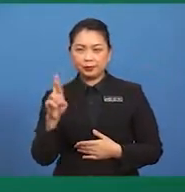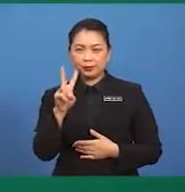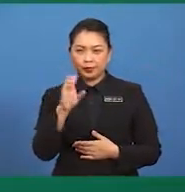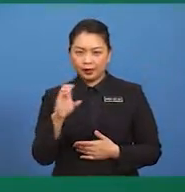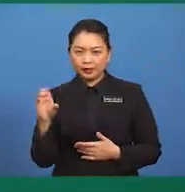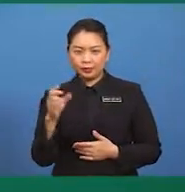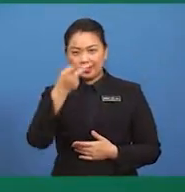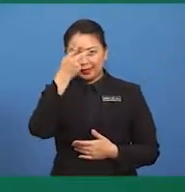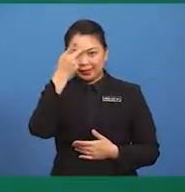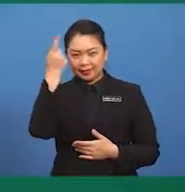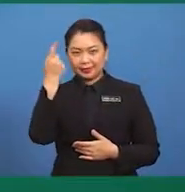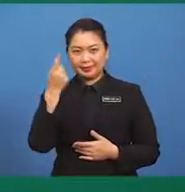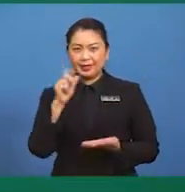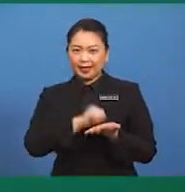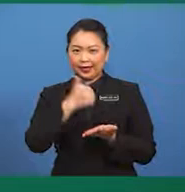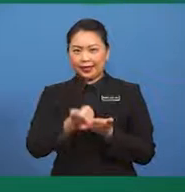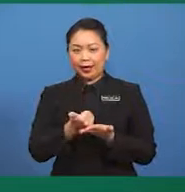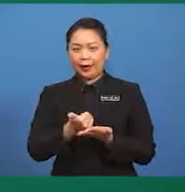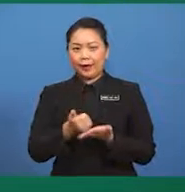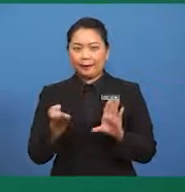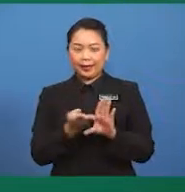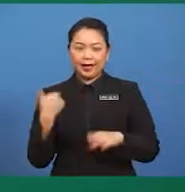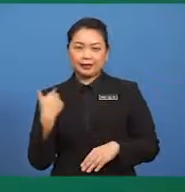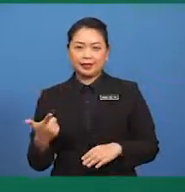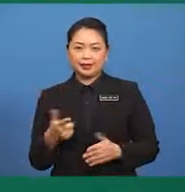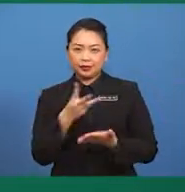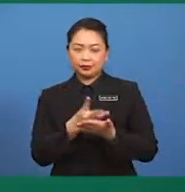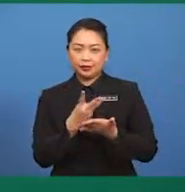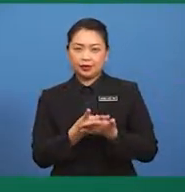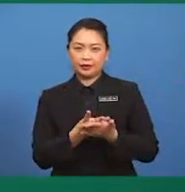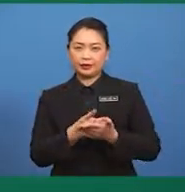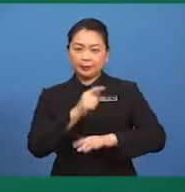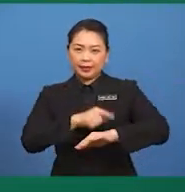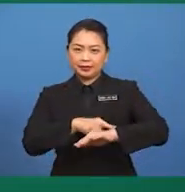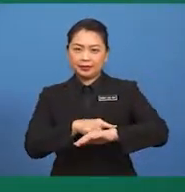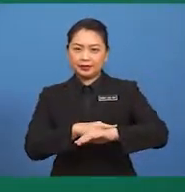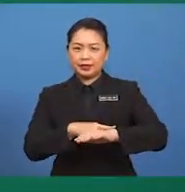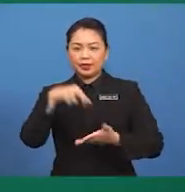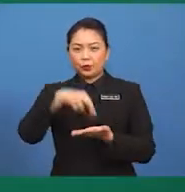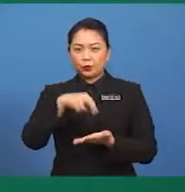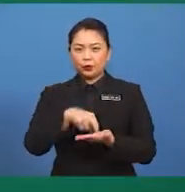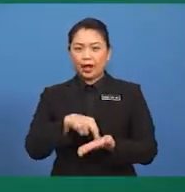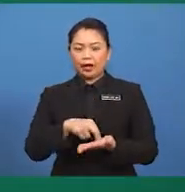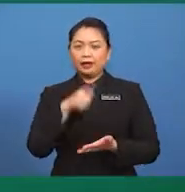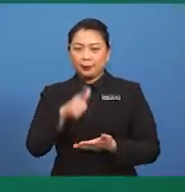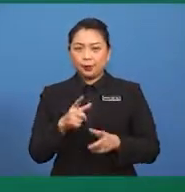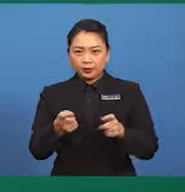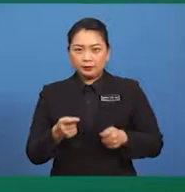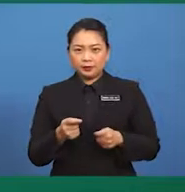RM31,200 kerana akaun bank ialah aset semasa. Hutang laput terpulih dicatat sebelah